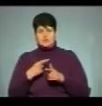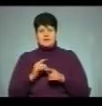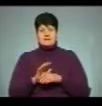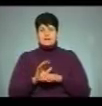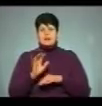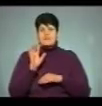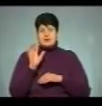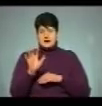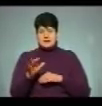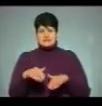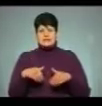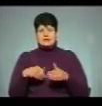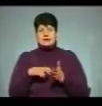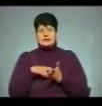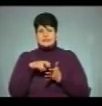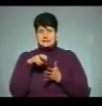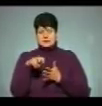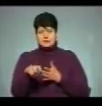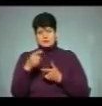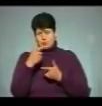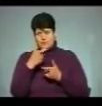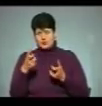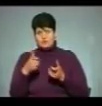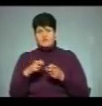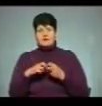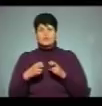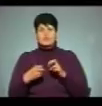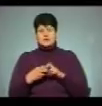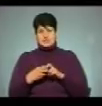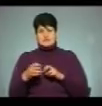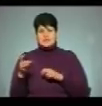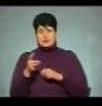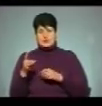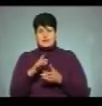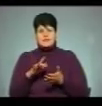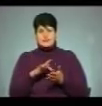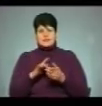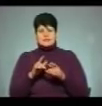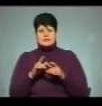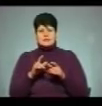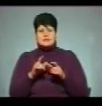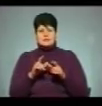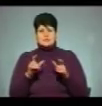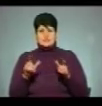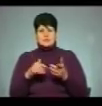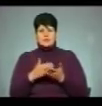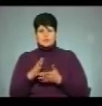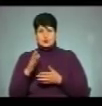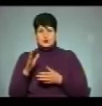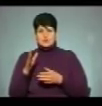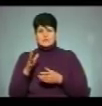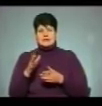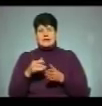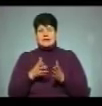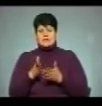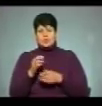відправляється рекомендованим листом з повідомленням до Івано-Франківського регіонального центру оцінювання якості освіти на лінію обробки.